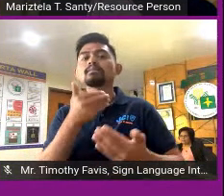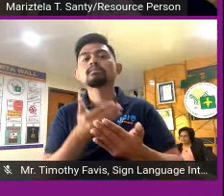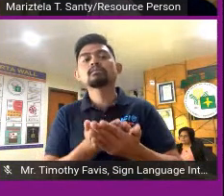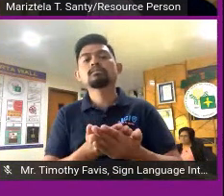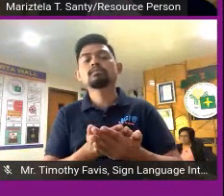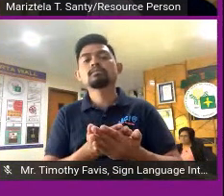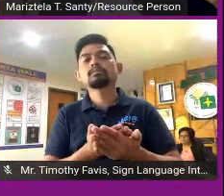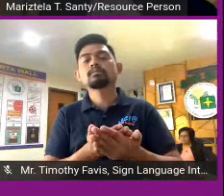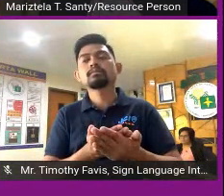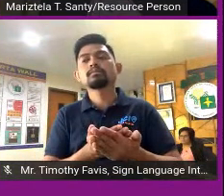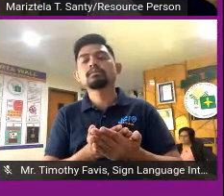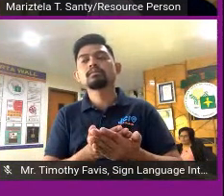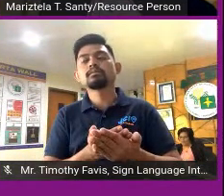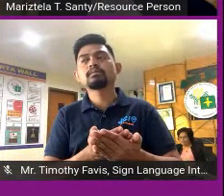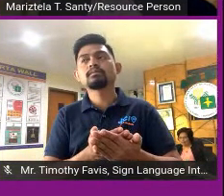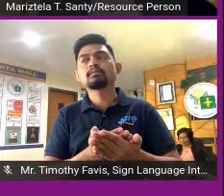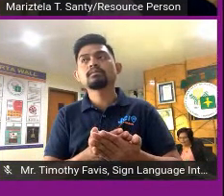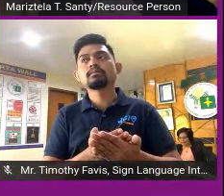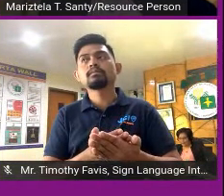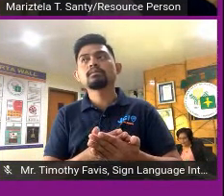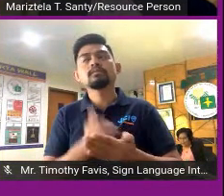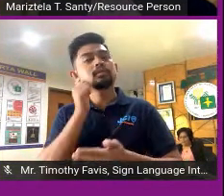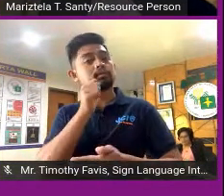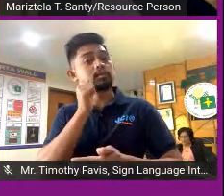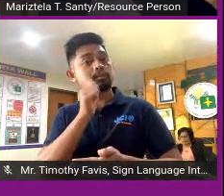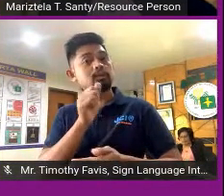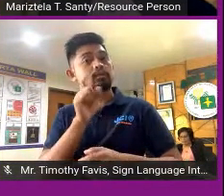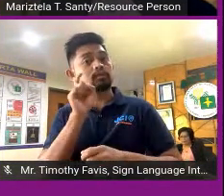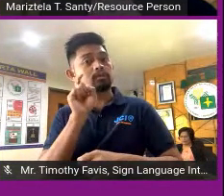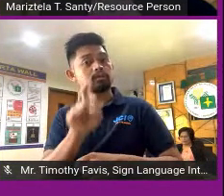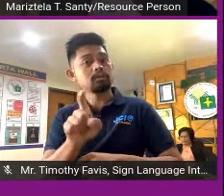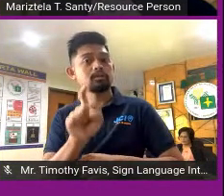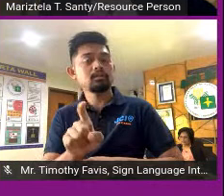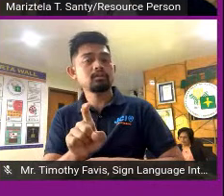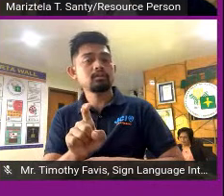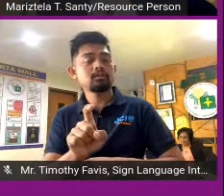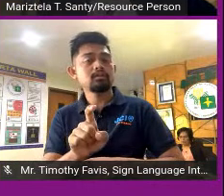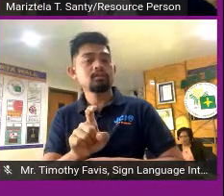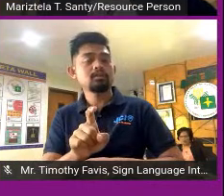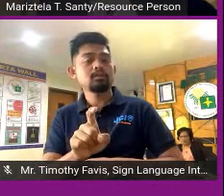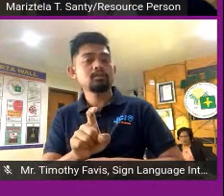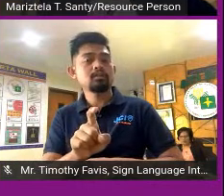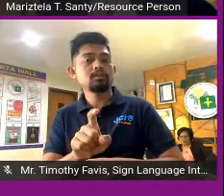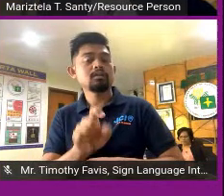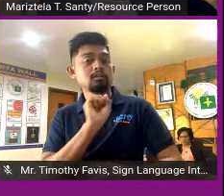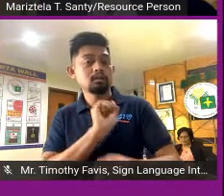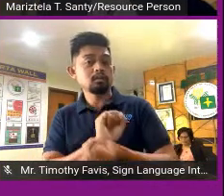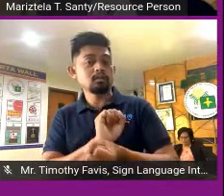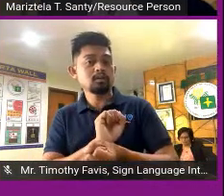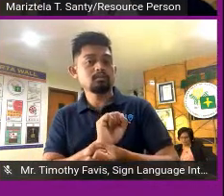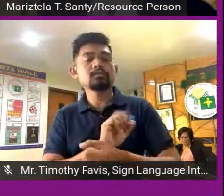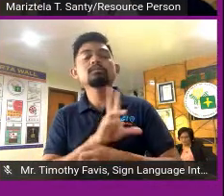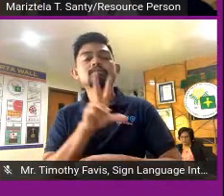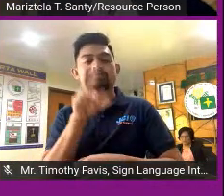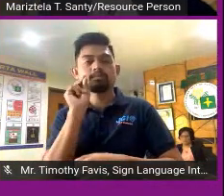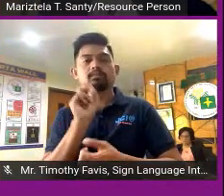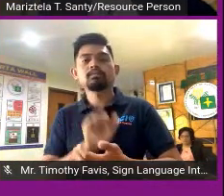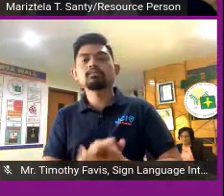hindi naman lahat ng mga babae lang ang dapat na makinabang kung ano ang government